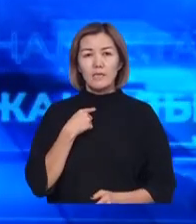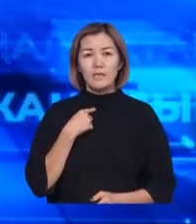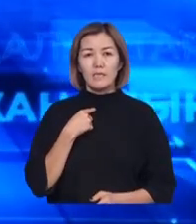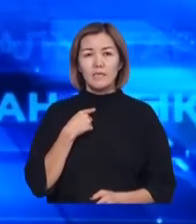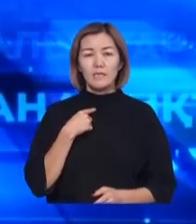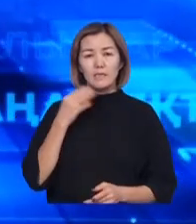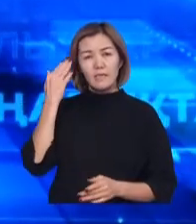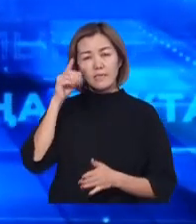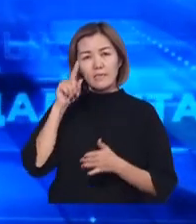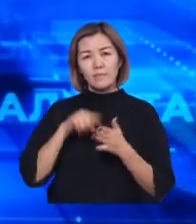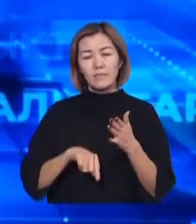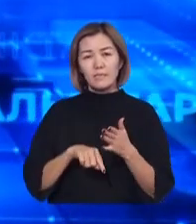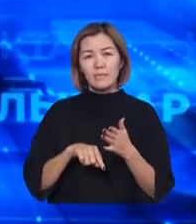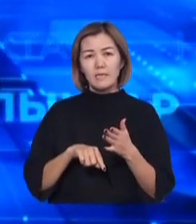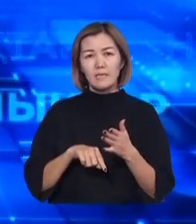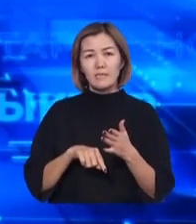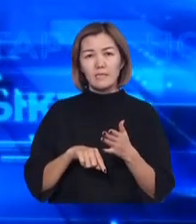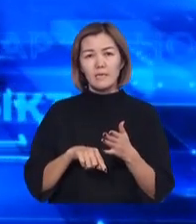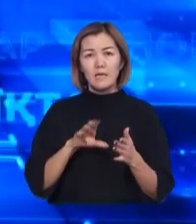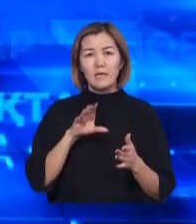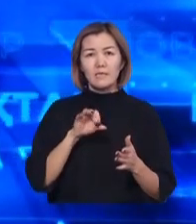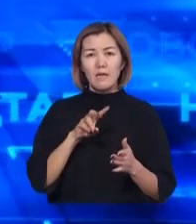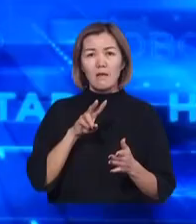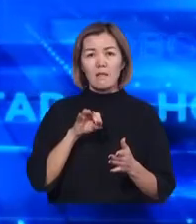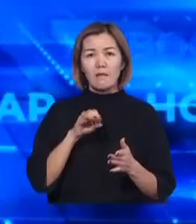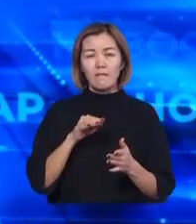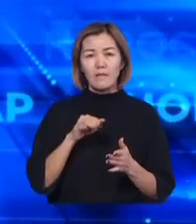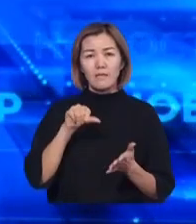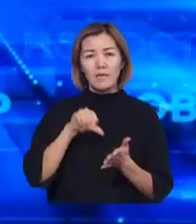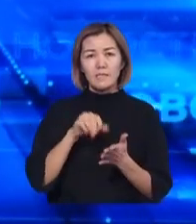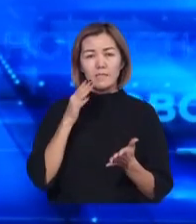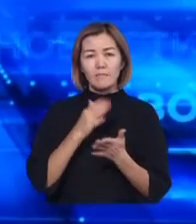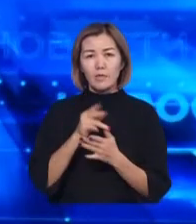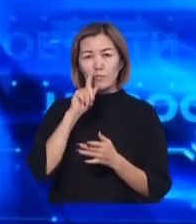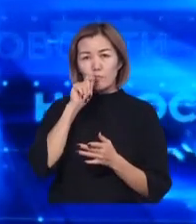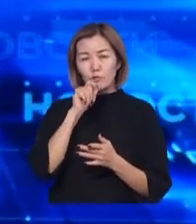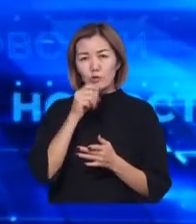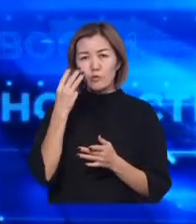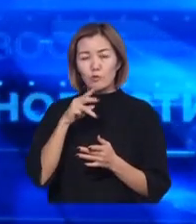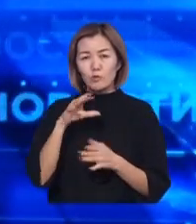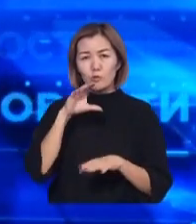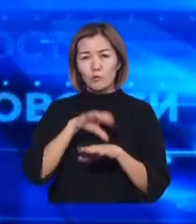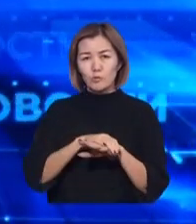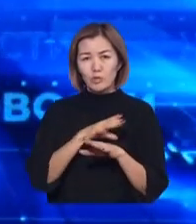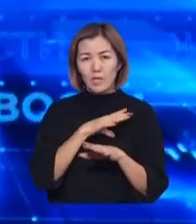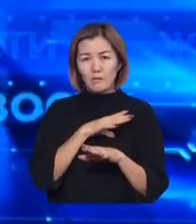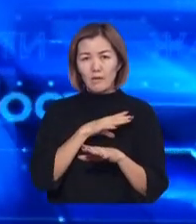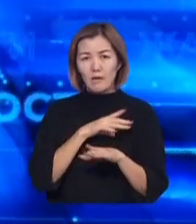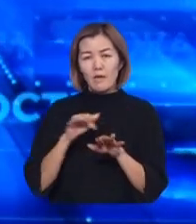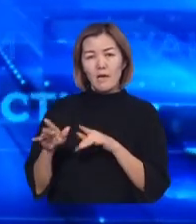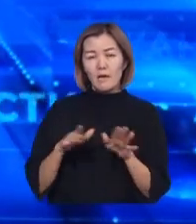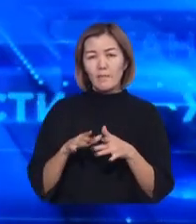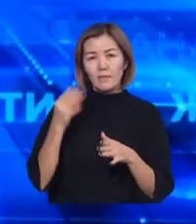Талдықорғанда экстремистік қозғалысқа, атап айтқанда салафит ағымына қатысы бар деген күдікпен 33 жастағы ер адам ұсталды. Арнайы